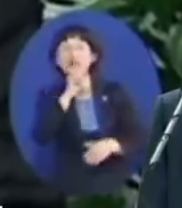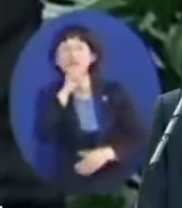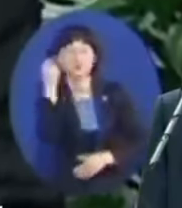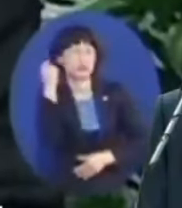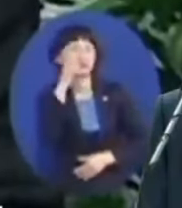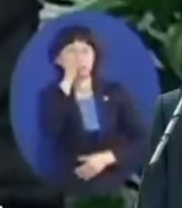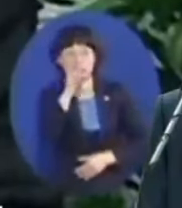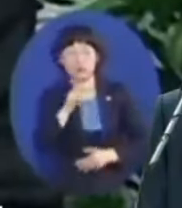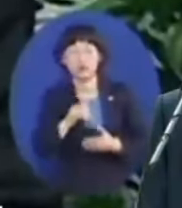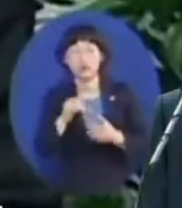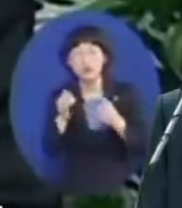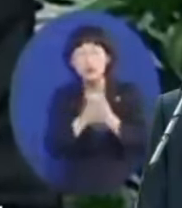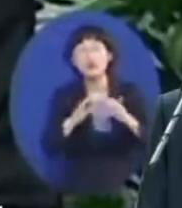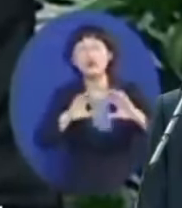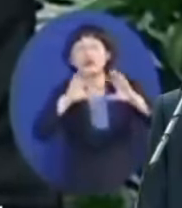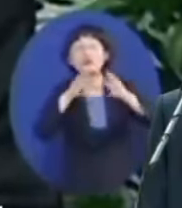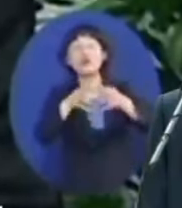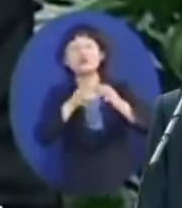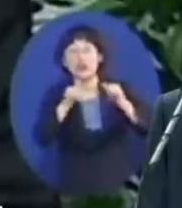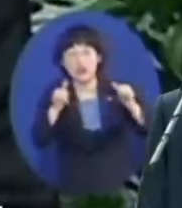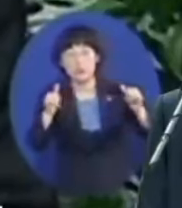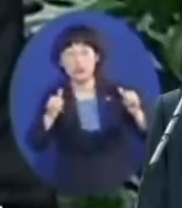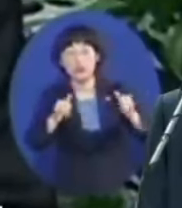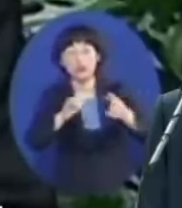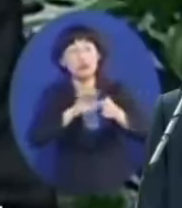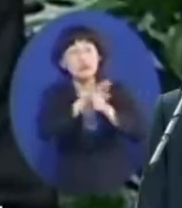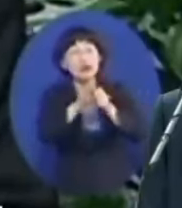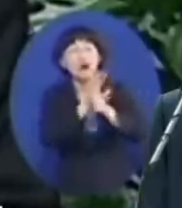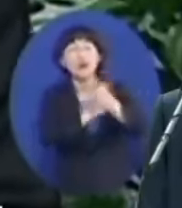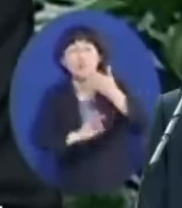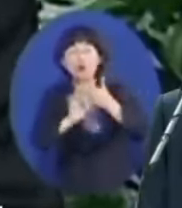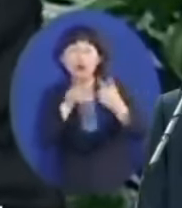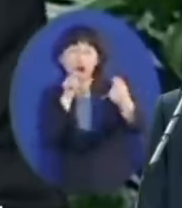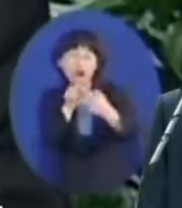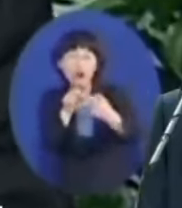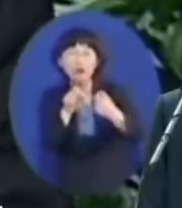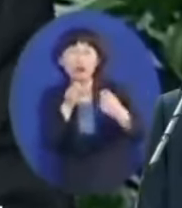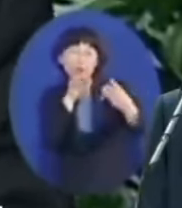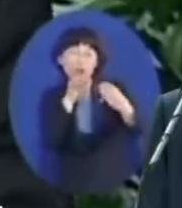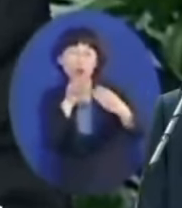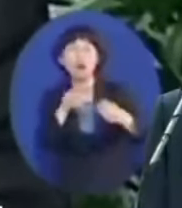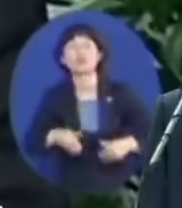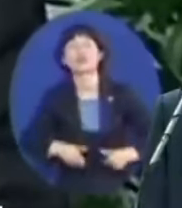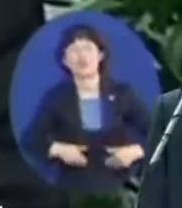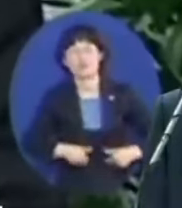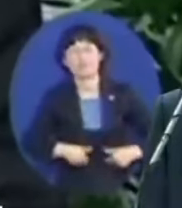사람이 사랑하면 가까이 있어야 되는 것입니다. 대화를 해야 되는 것입니다.